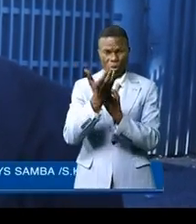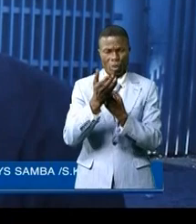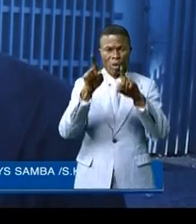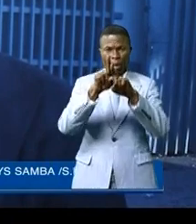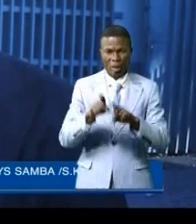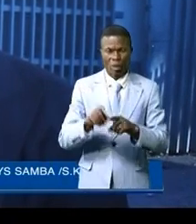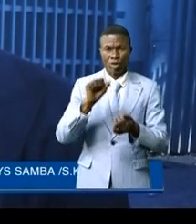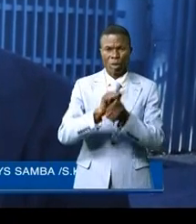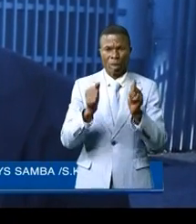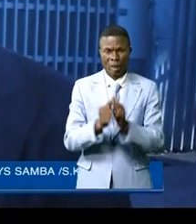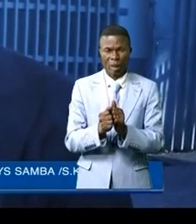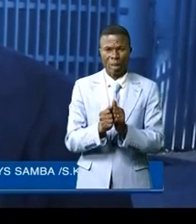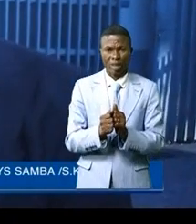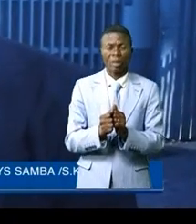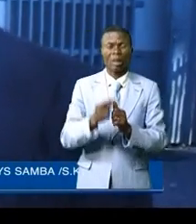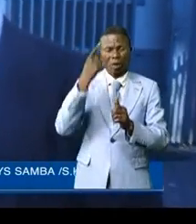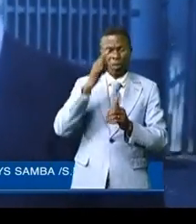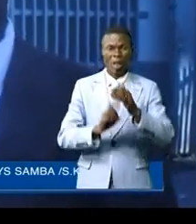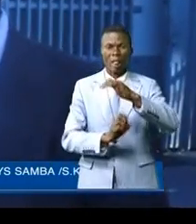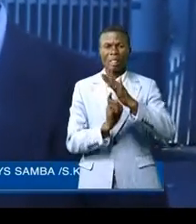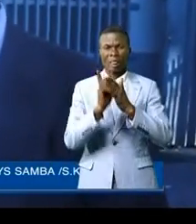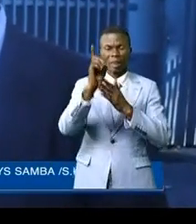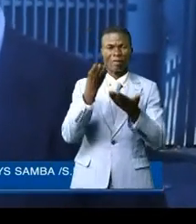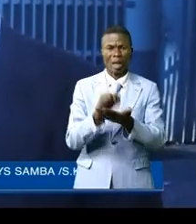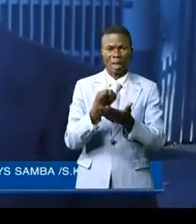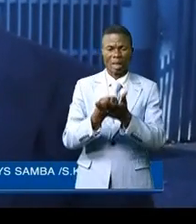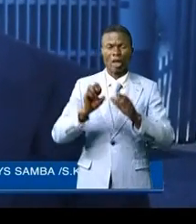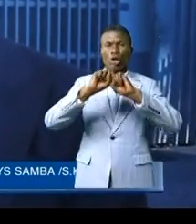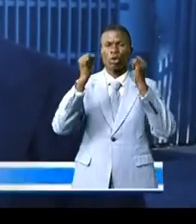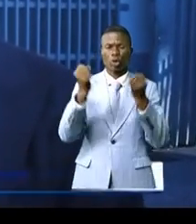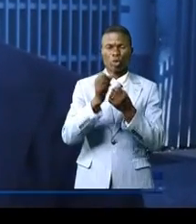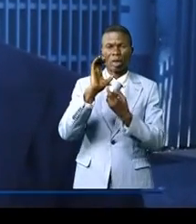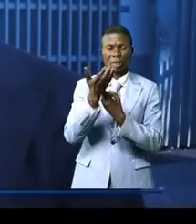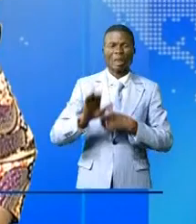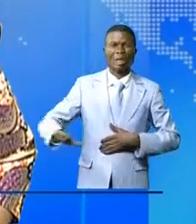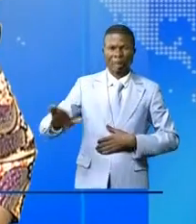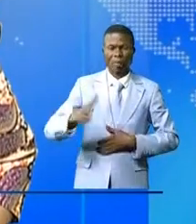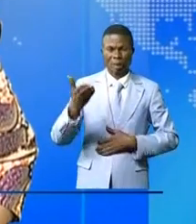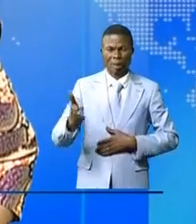secteurs leviers du développement économique du pays.